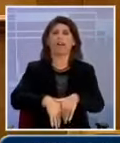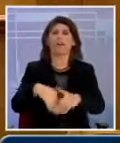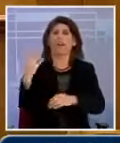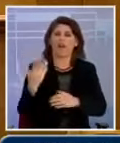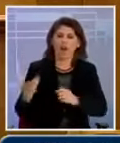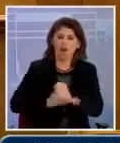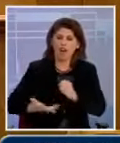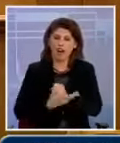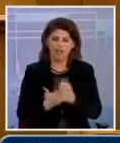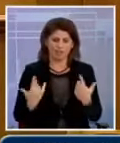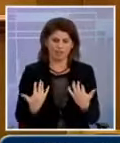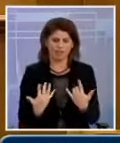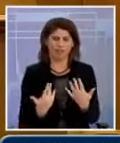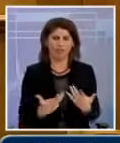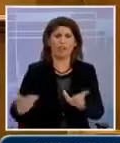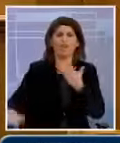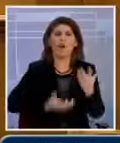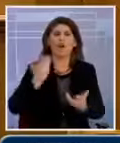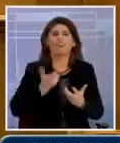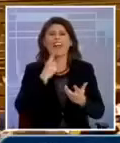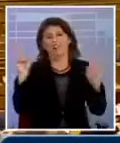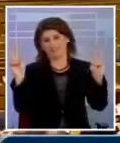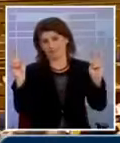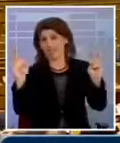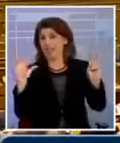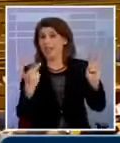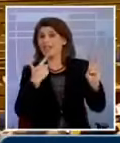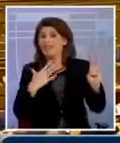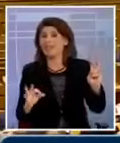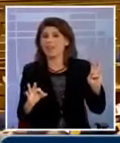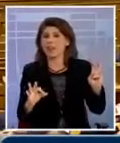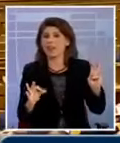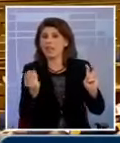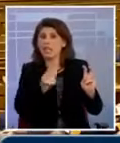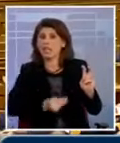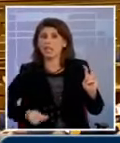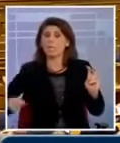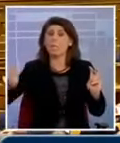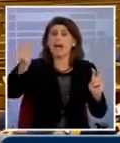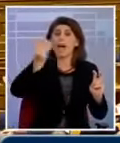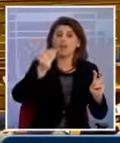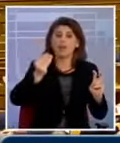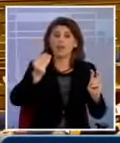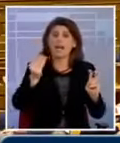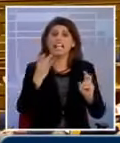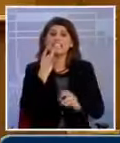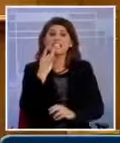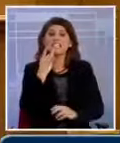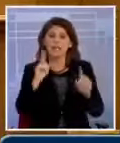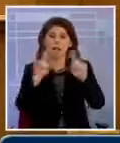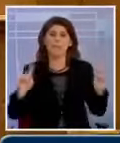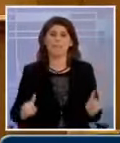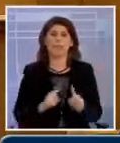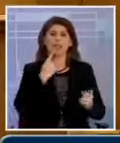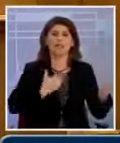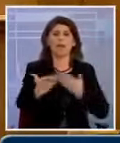με απολύτως δική της ευθύνη ασφιχτικά πλαίσια διαπραγμάτευσης για τη νέα κυβέρνηση, ώστε